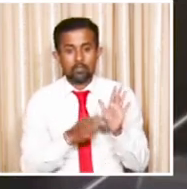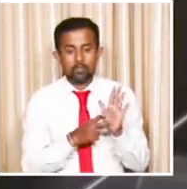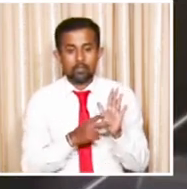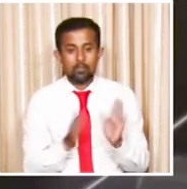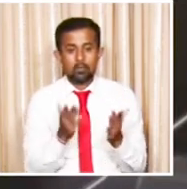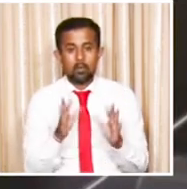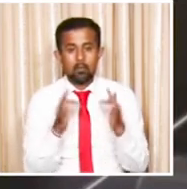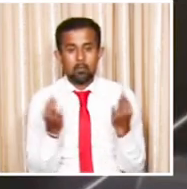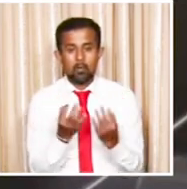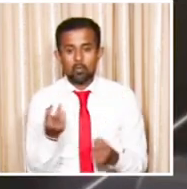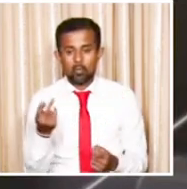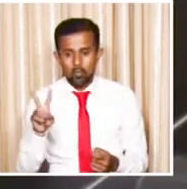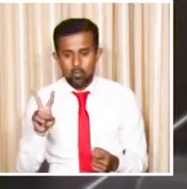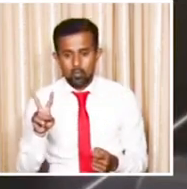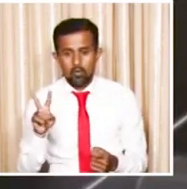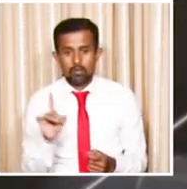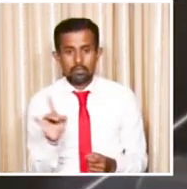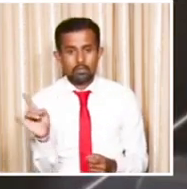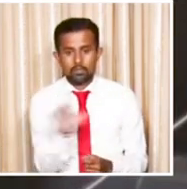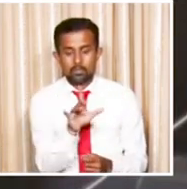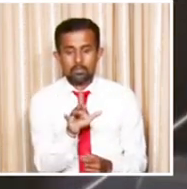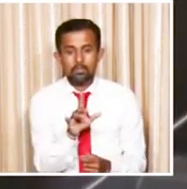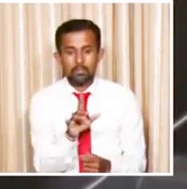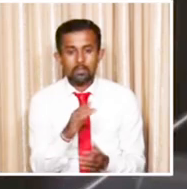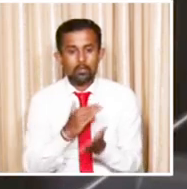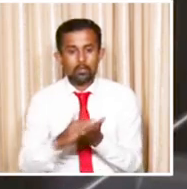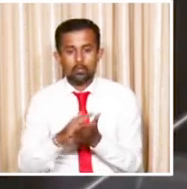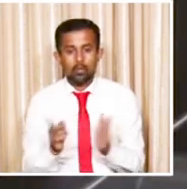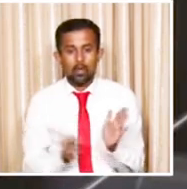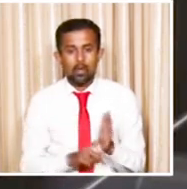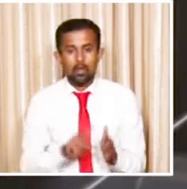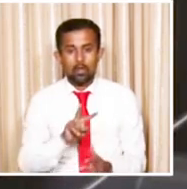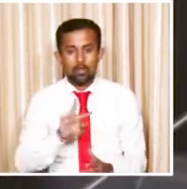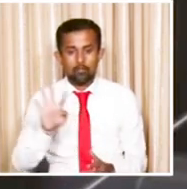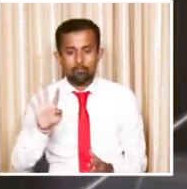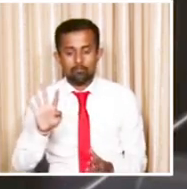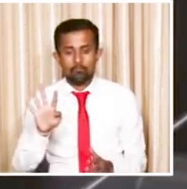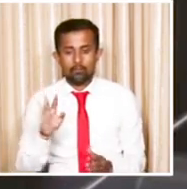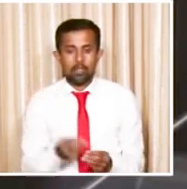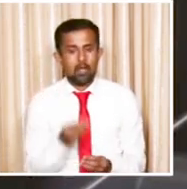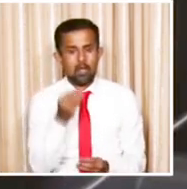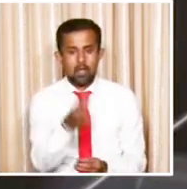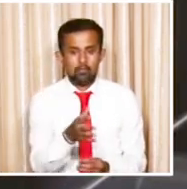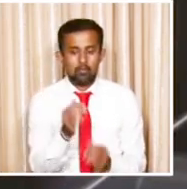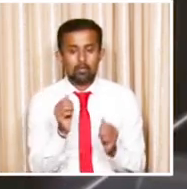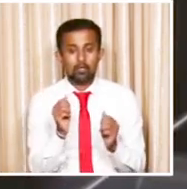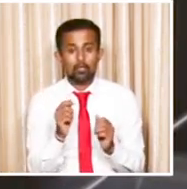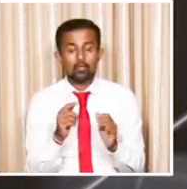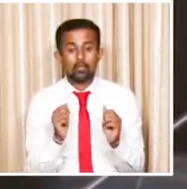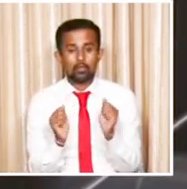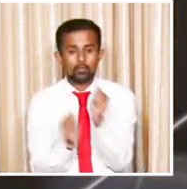පවුල් 12ක්. හැබැයි ඒකේ ඍජු පළදා ඍජු ප්‍රතිලාභින් ලක්ෂ 24ක් විතර ලැබුණ කියලා තමයි සමෘද්ධි